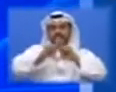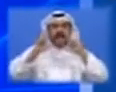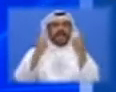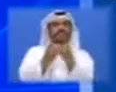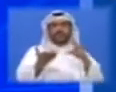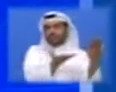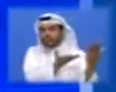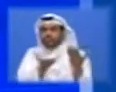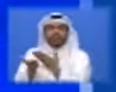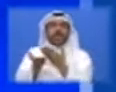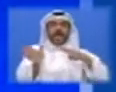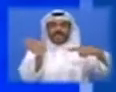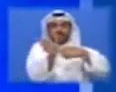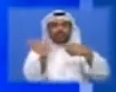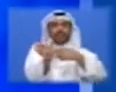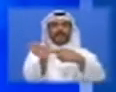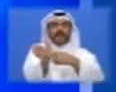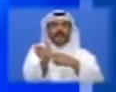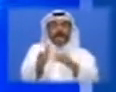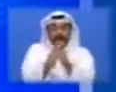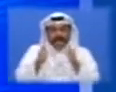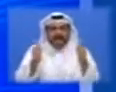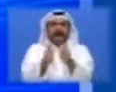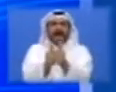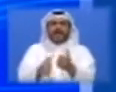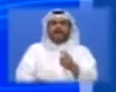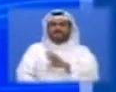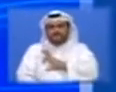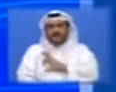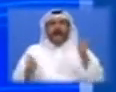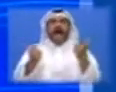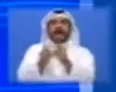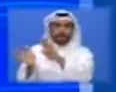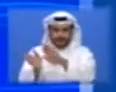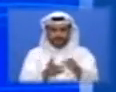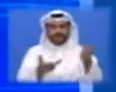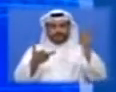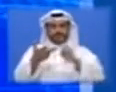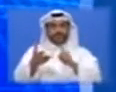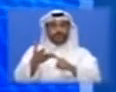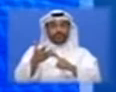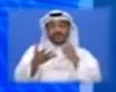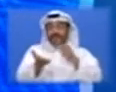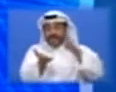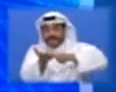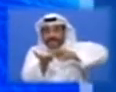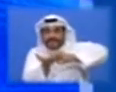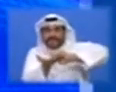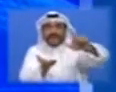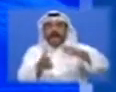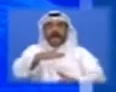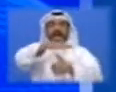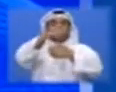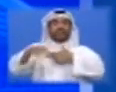سوريا والدول المجاوره لها ثم اطلع المجلس على الرساله الموجهه لحضره صاحب السمو الامير حفظه